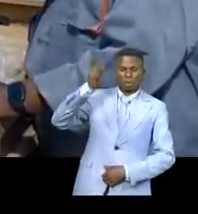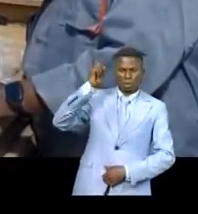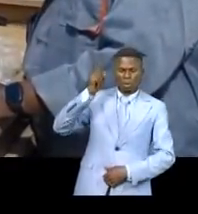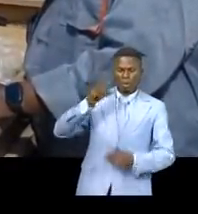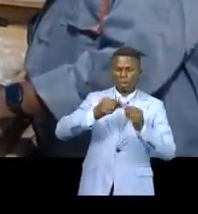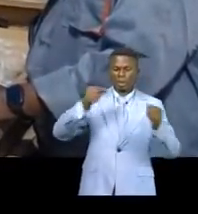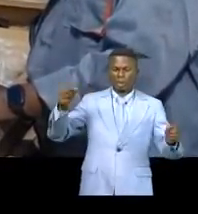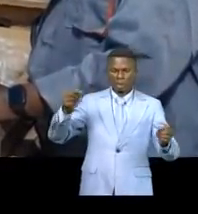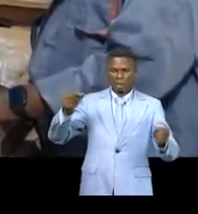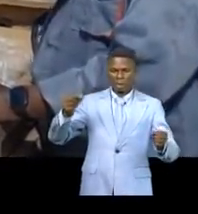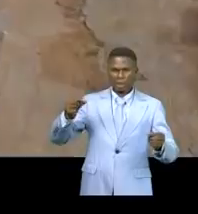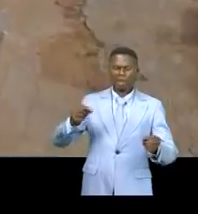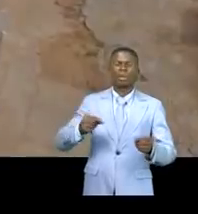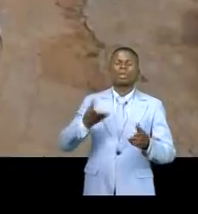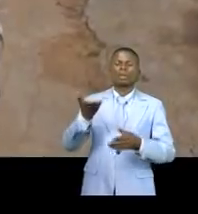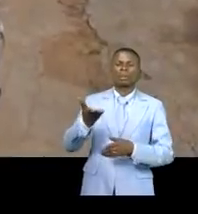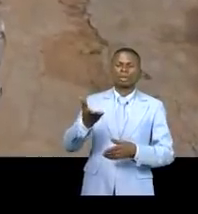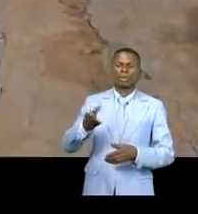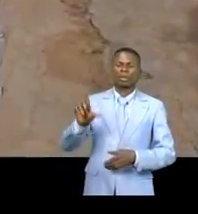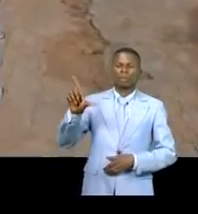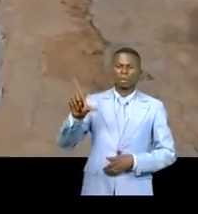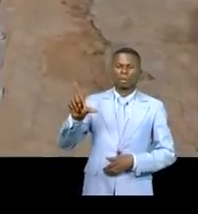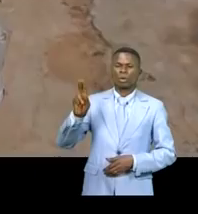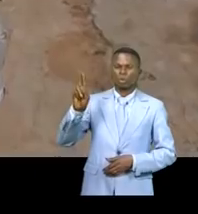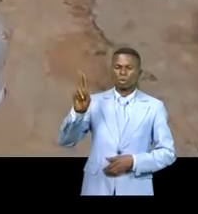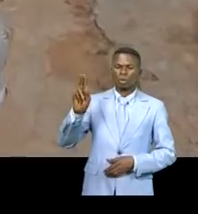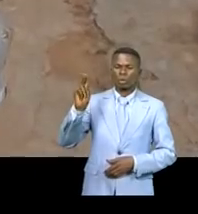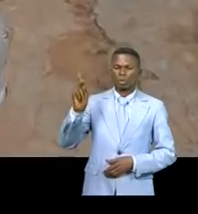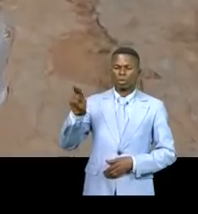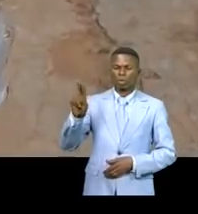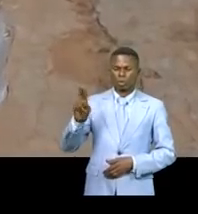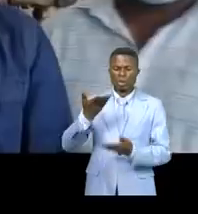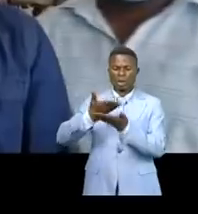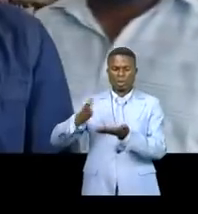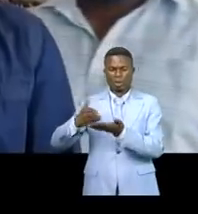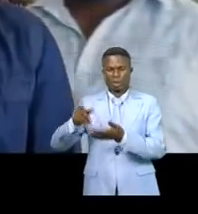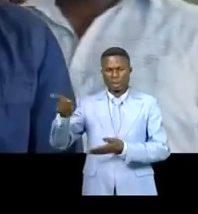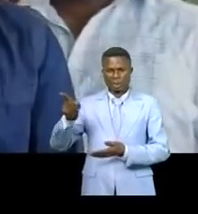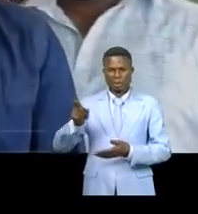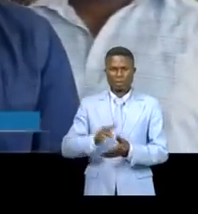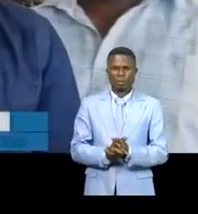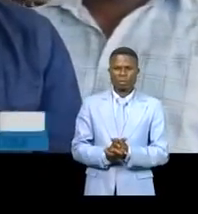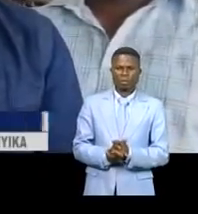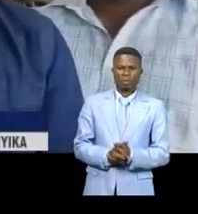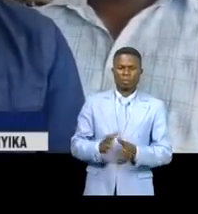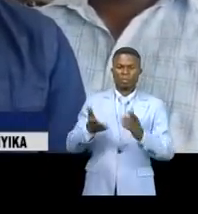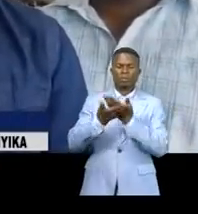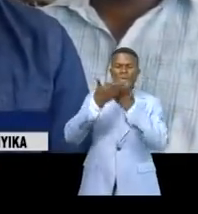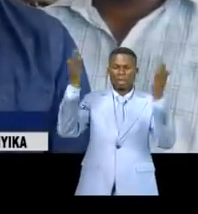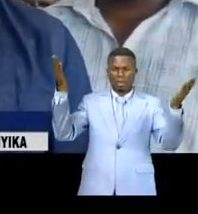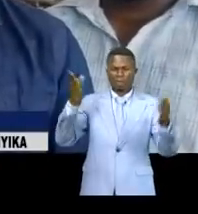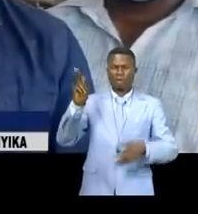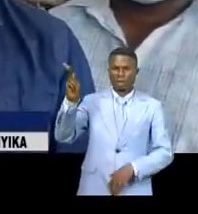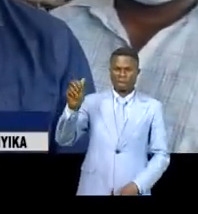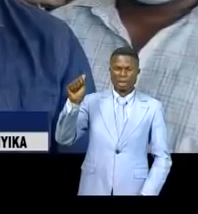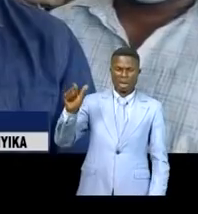ligne poste à baisseur de Lukunga et les réseaux de distribution. Actuellement, la ville de Kalemie est alimentée